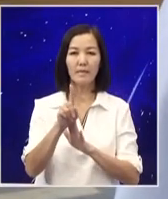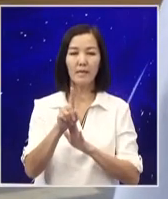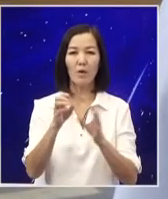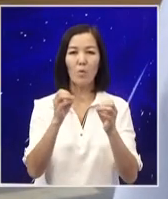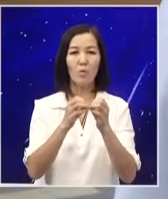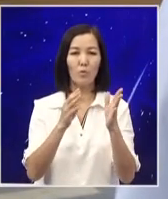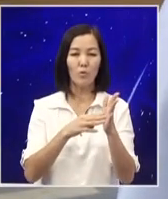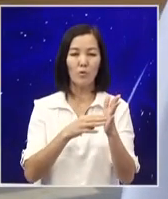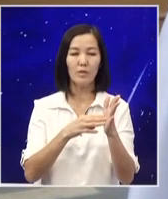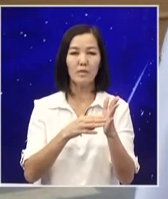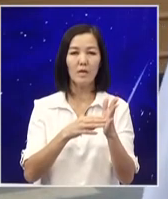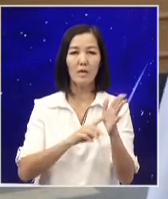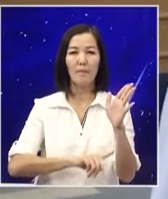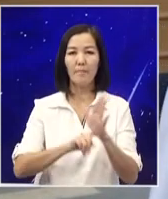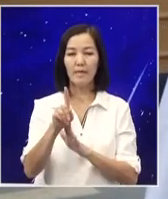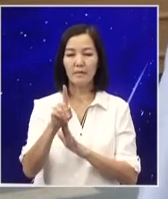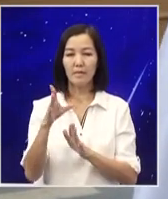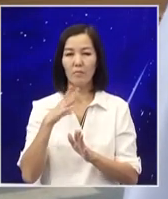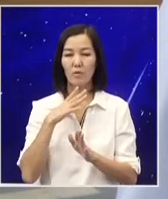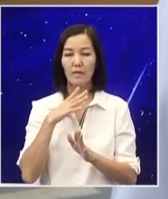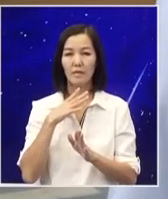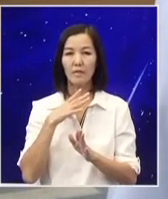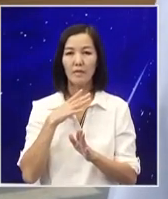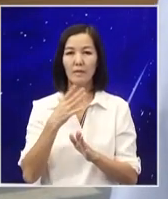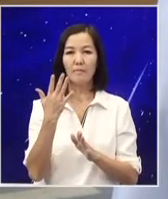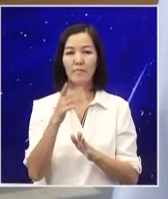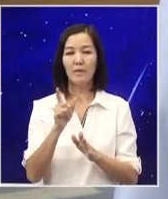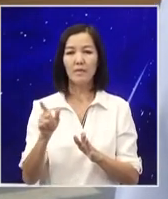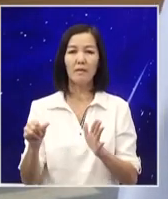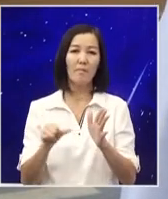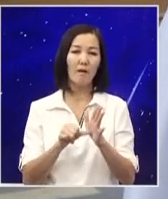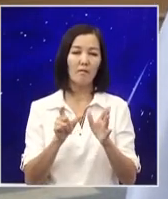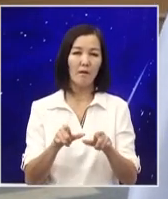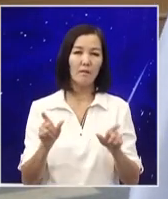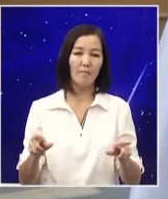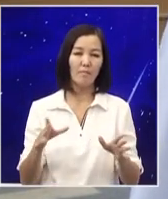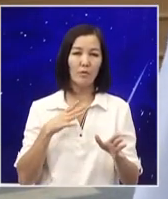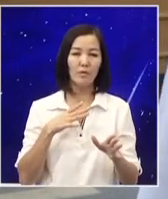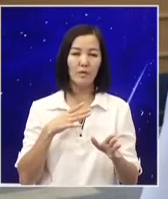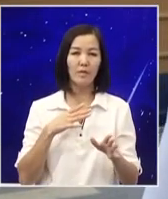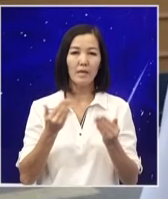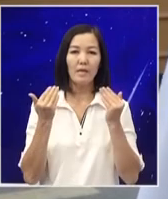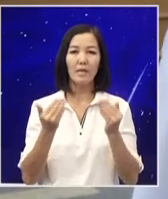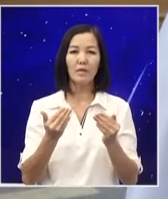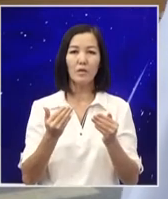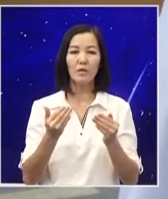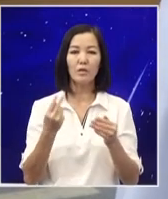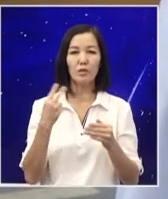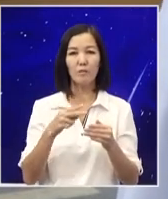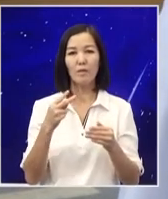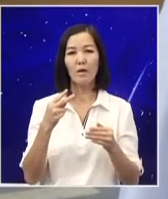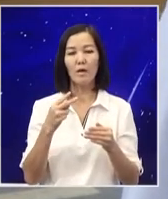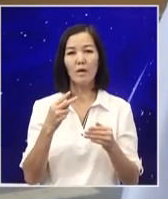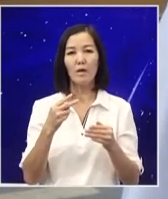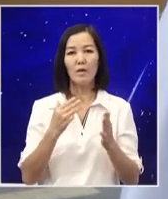19 адам уже начальник басында енді бір 5 адам, 6 адам келді. Қазір уже 19-20